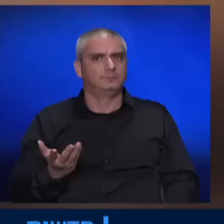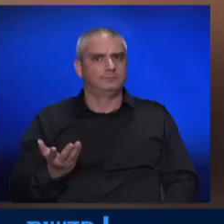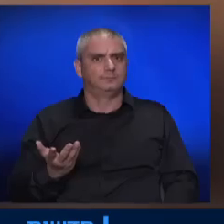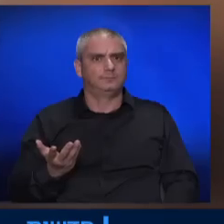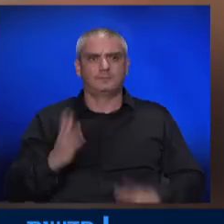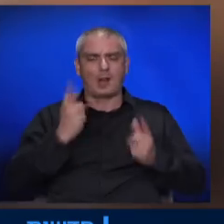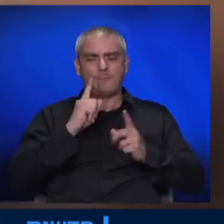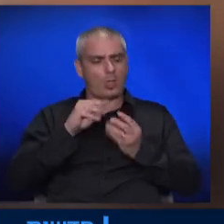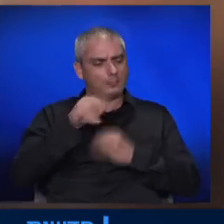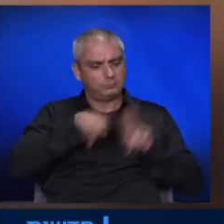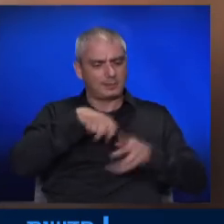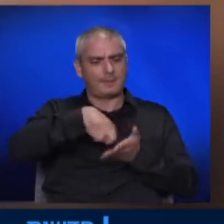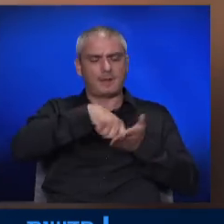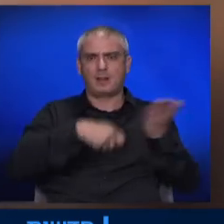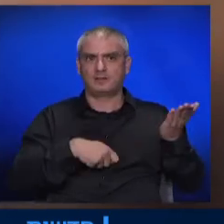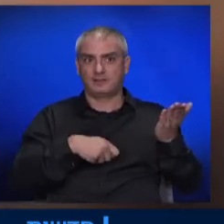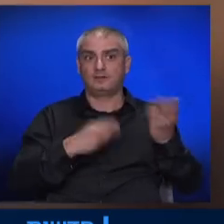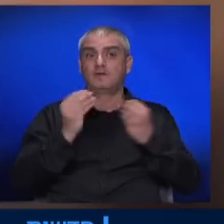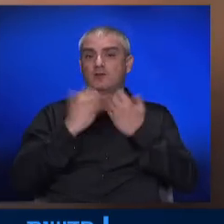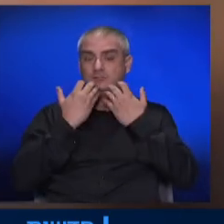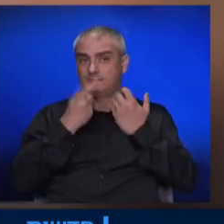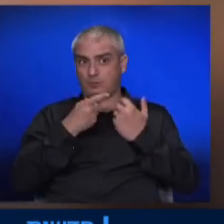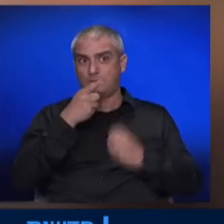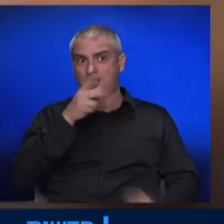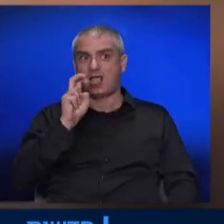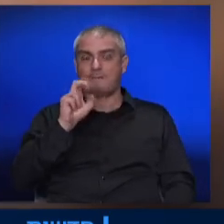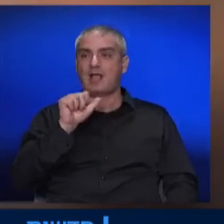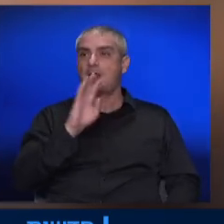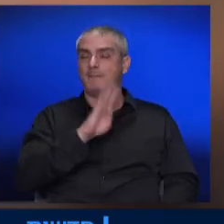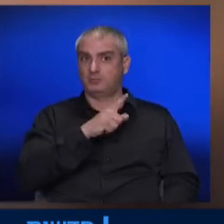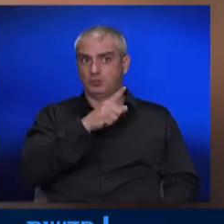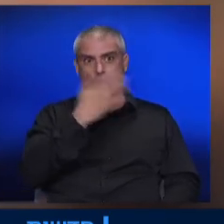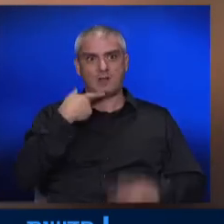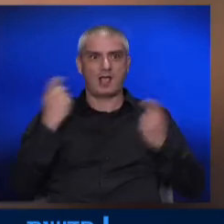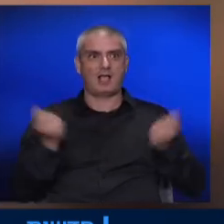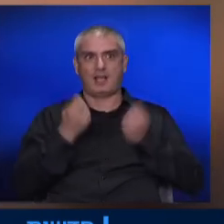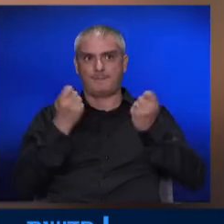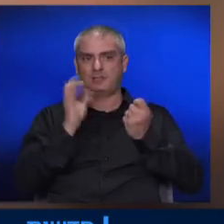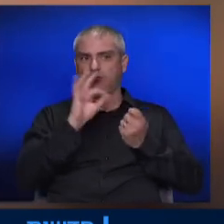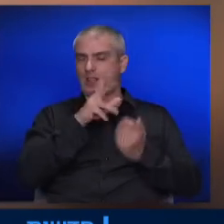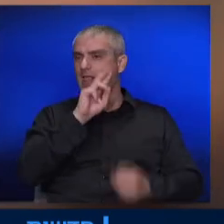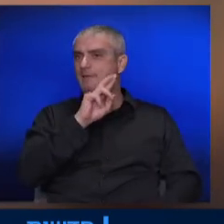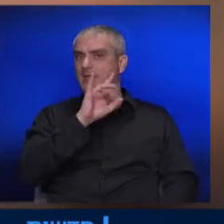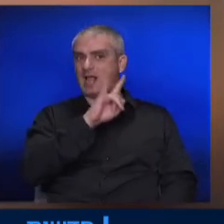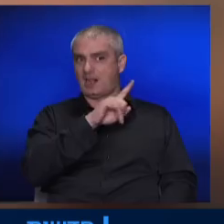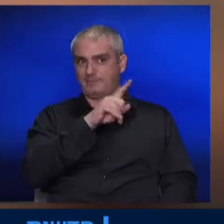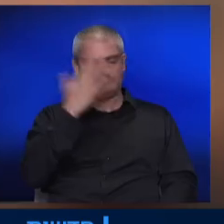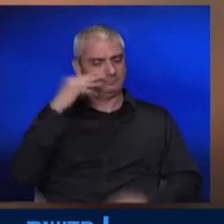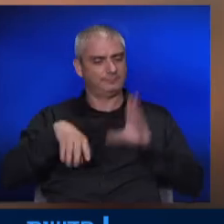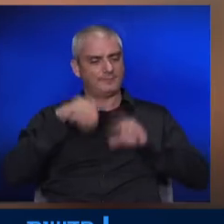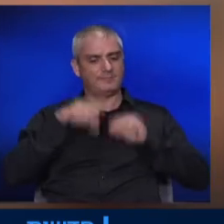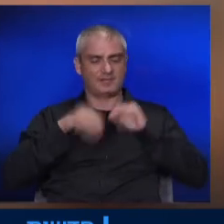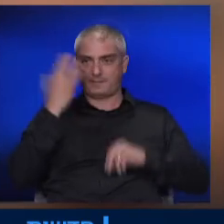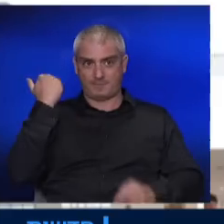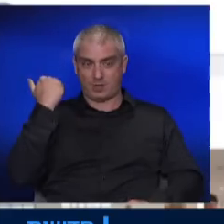את זה? והנה עוד סיפור. זהו אמיר אלבשה. הוא היה קמפיינר והיועץ של רפיק חלבי במערכות הבחירות. והוא גם